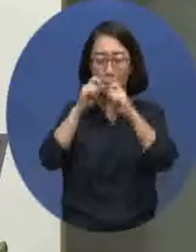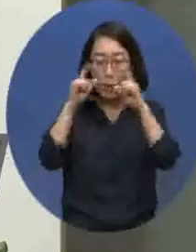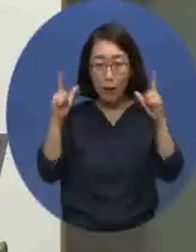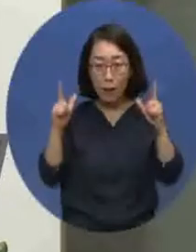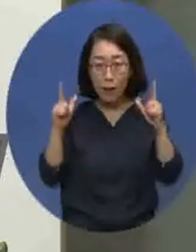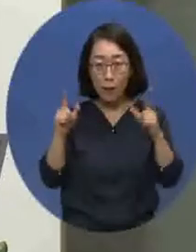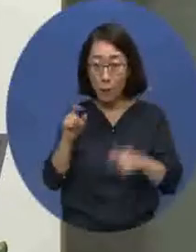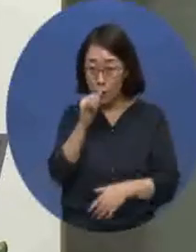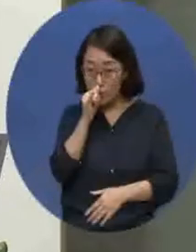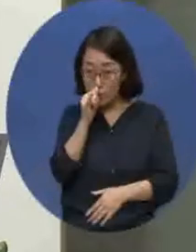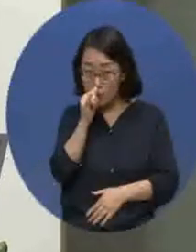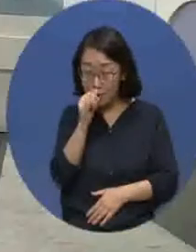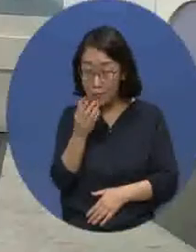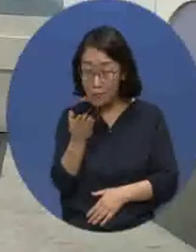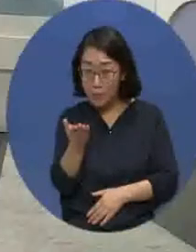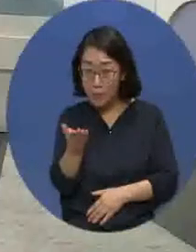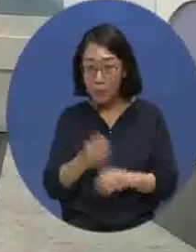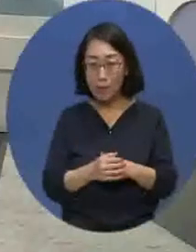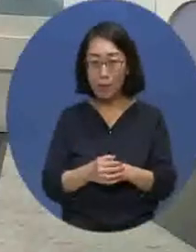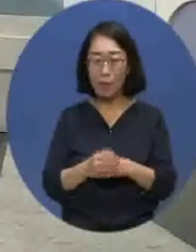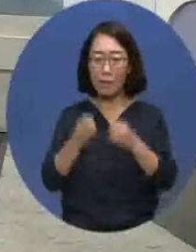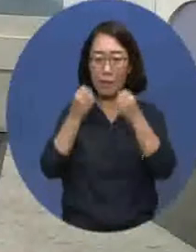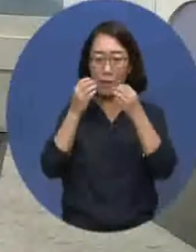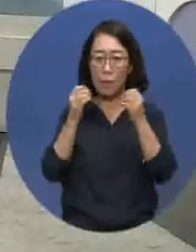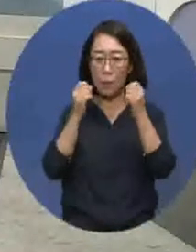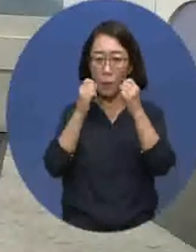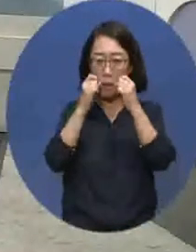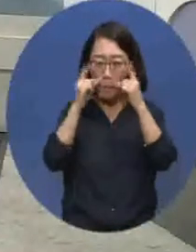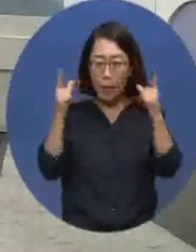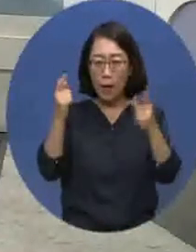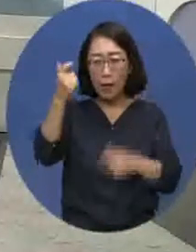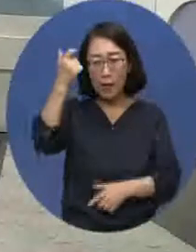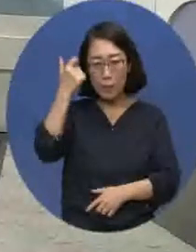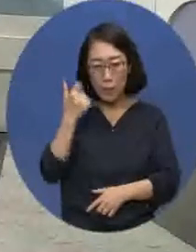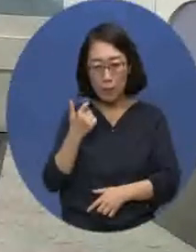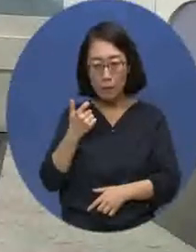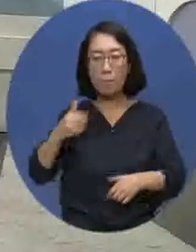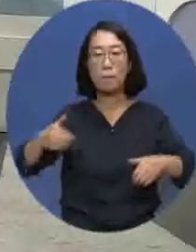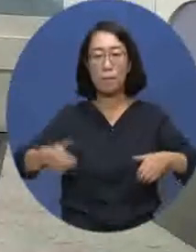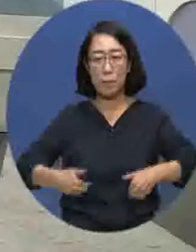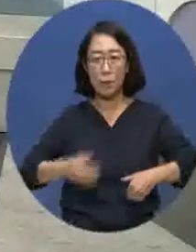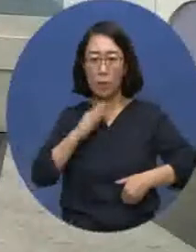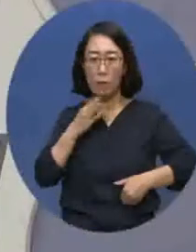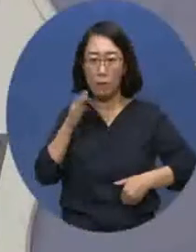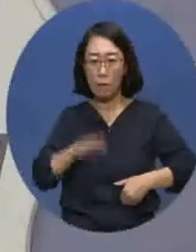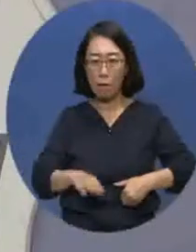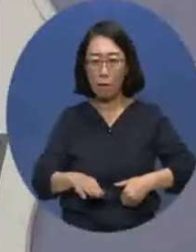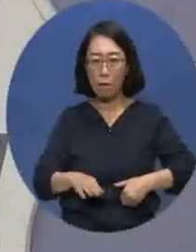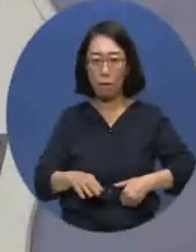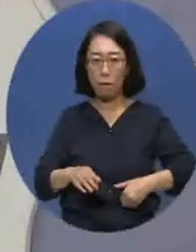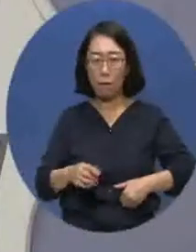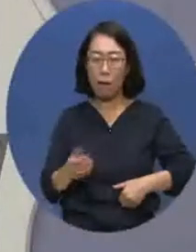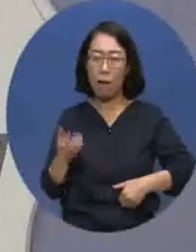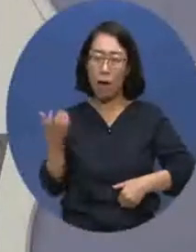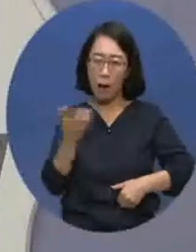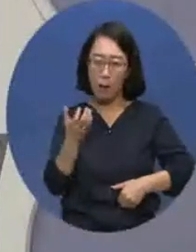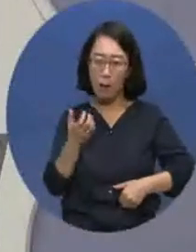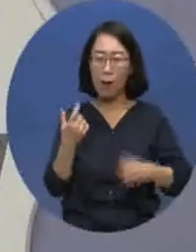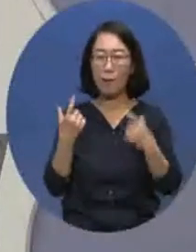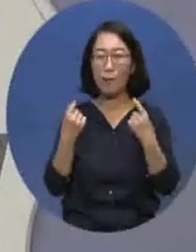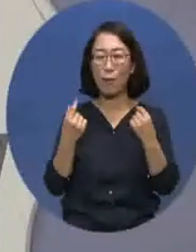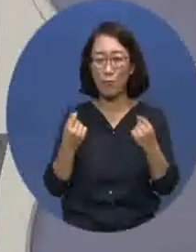은 새롭게 느끼는 점이 있어야 될 텐데요 여전히 아프다 여전히